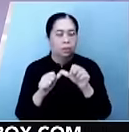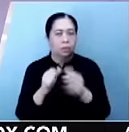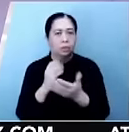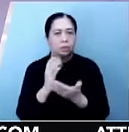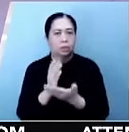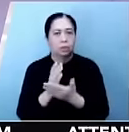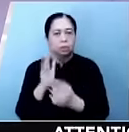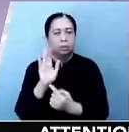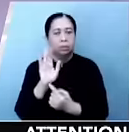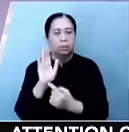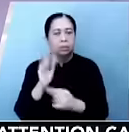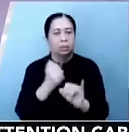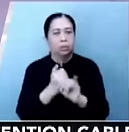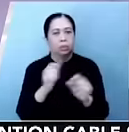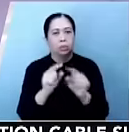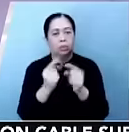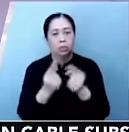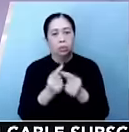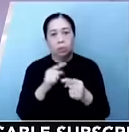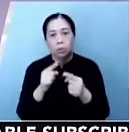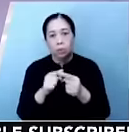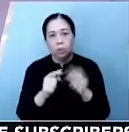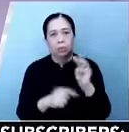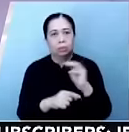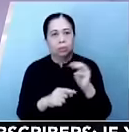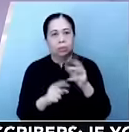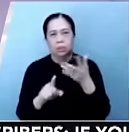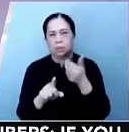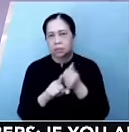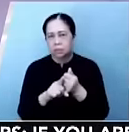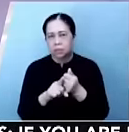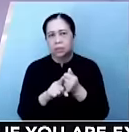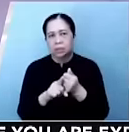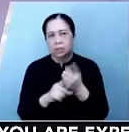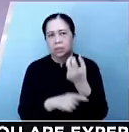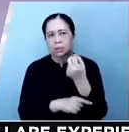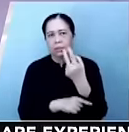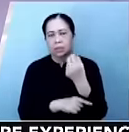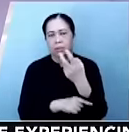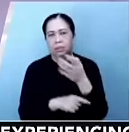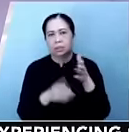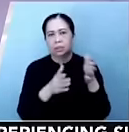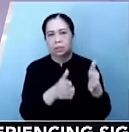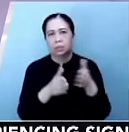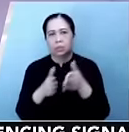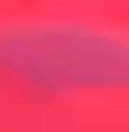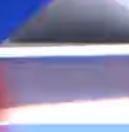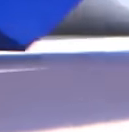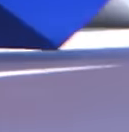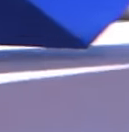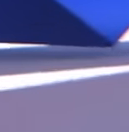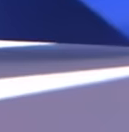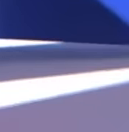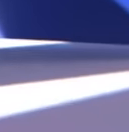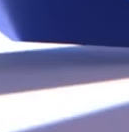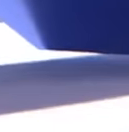ilang jeepney group sa Lunes na makaapekto sa 13 ruta. At nakatutok si Joseph Moro.